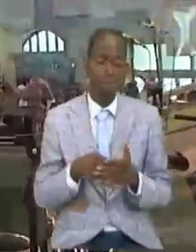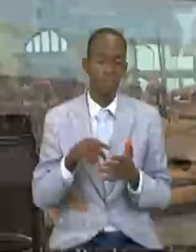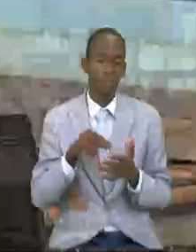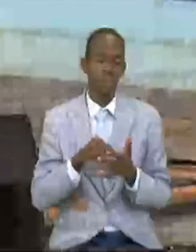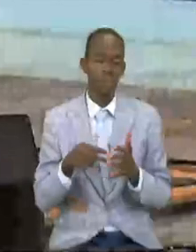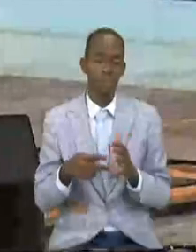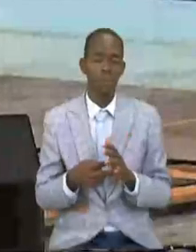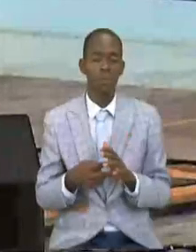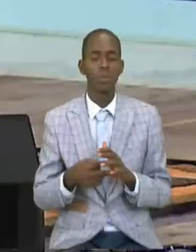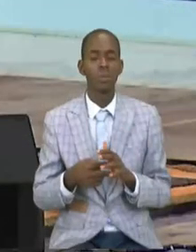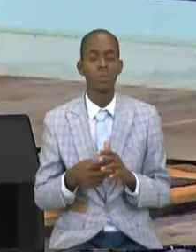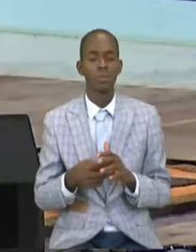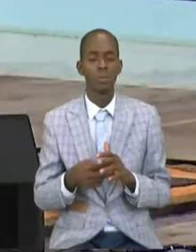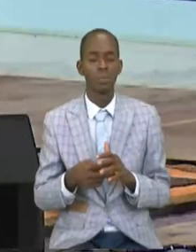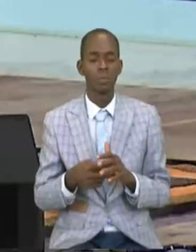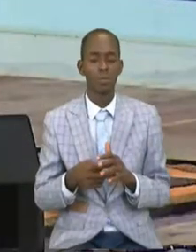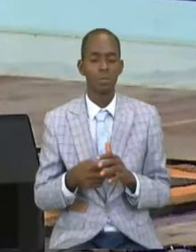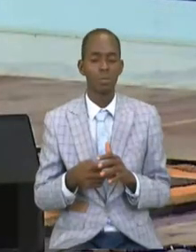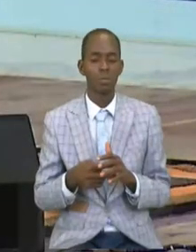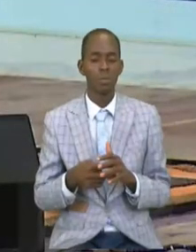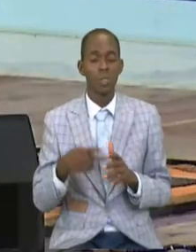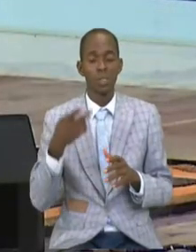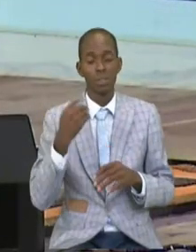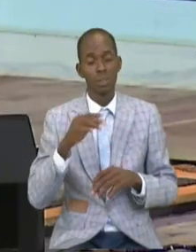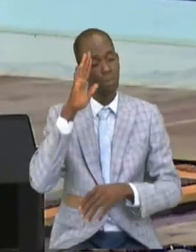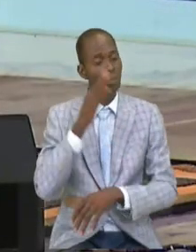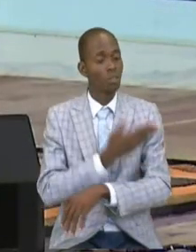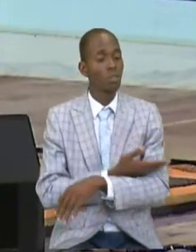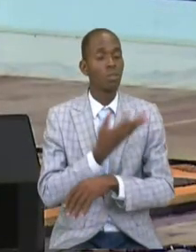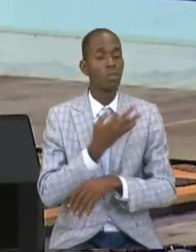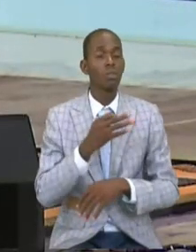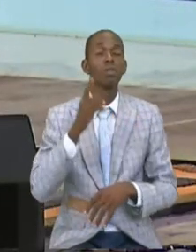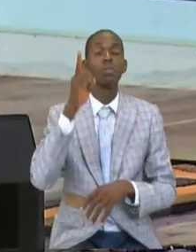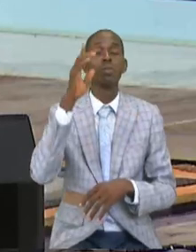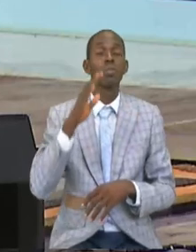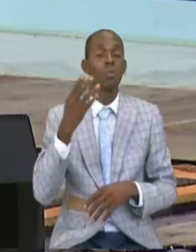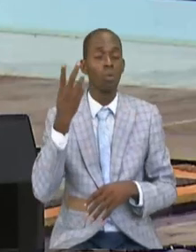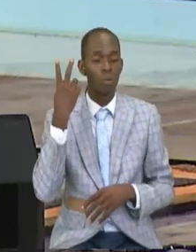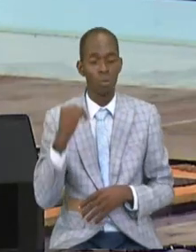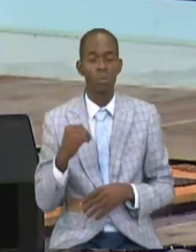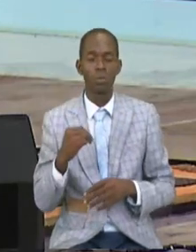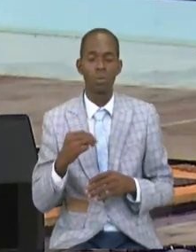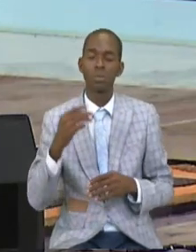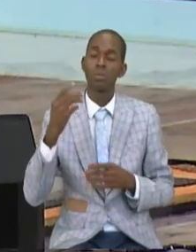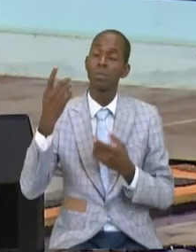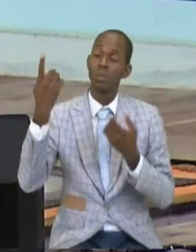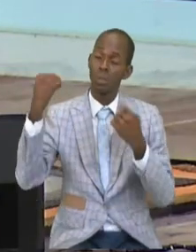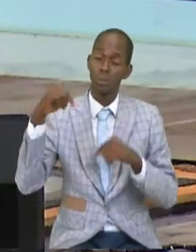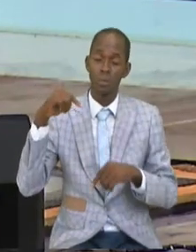Le Fils de l'homme, le Fils de Dieu, le Fils de Dieu apparu